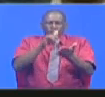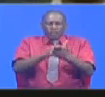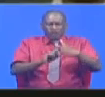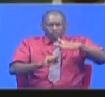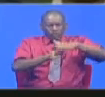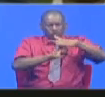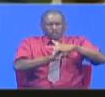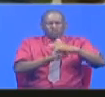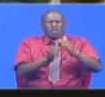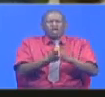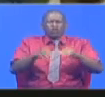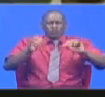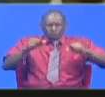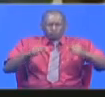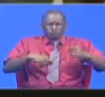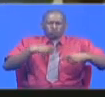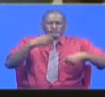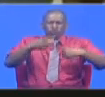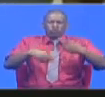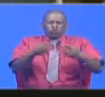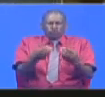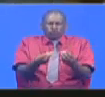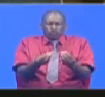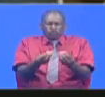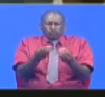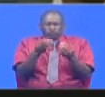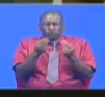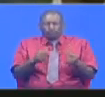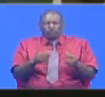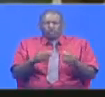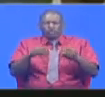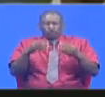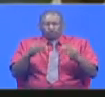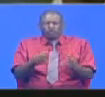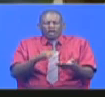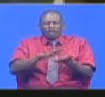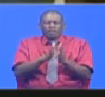and build the bridges of unity,